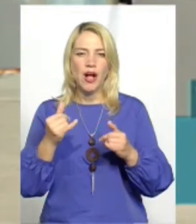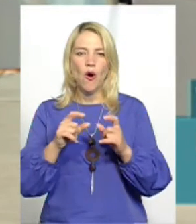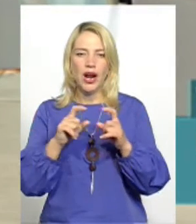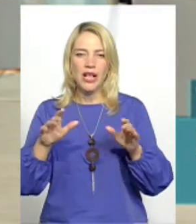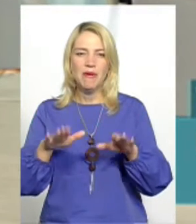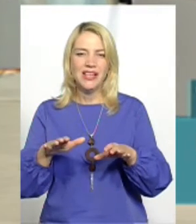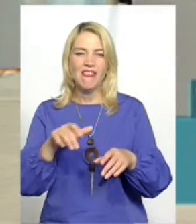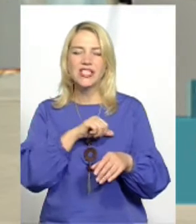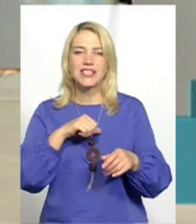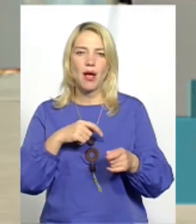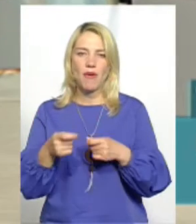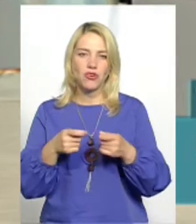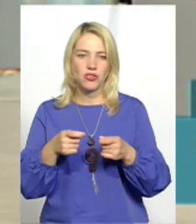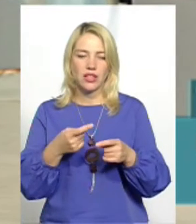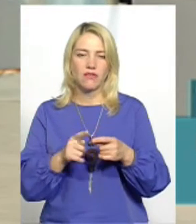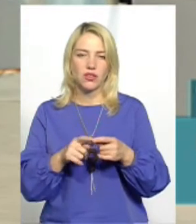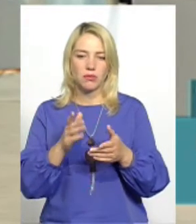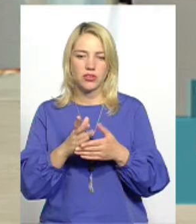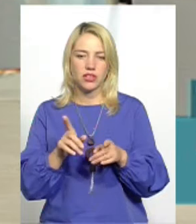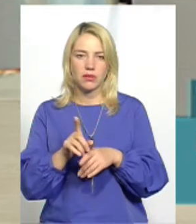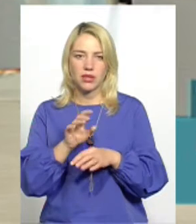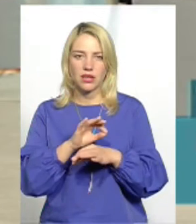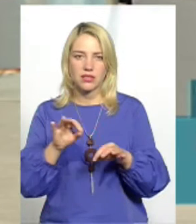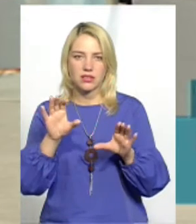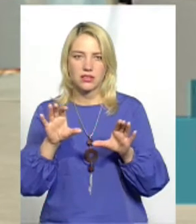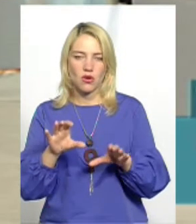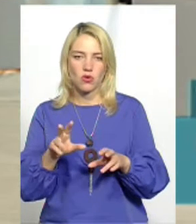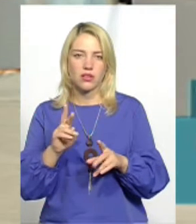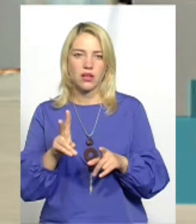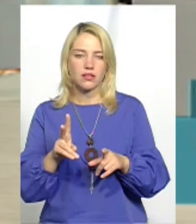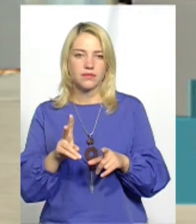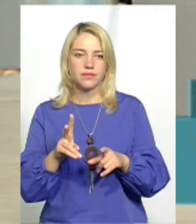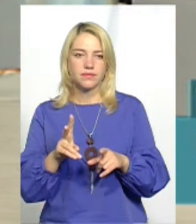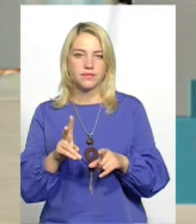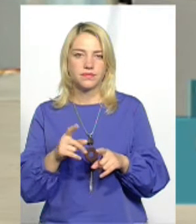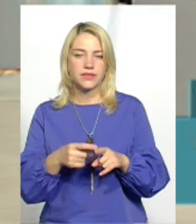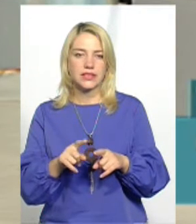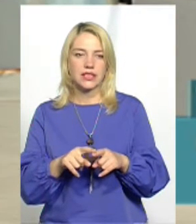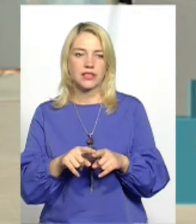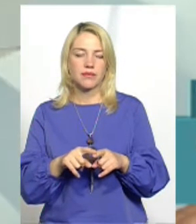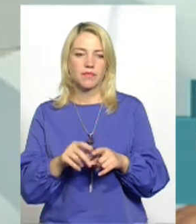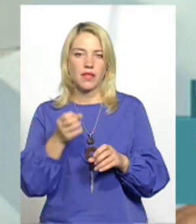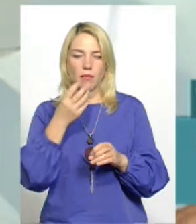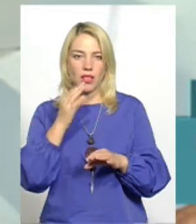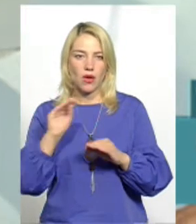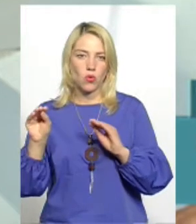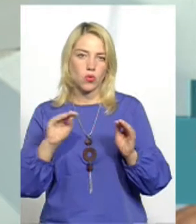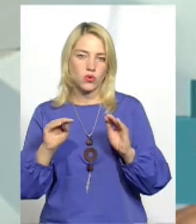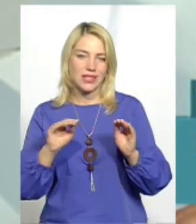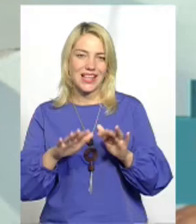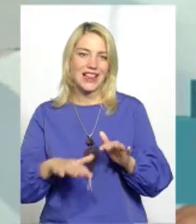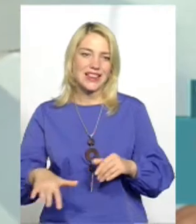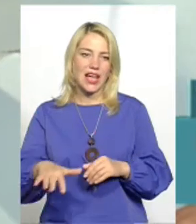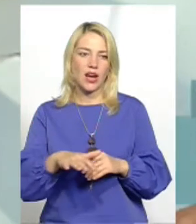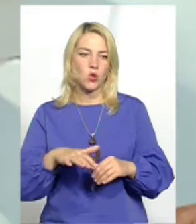місцевого самоврядування, так, вони мають такий прекрасний закон, як про цей благоустрій території.